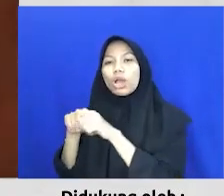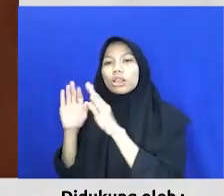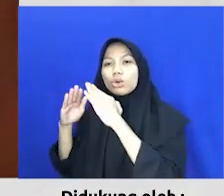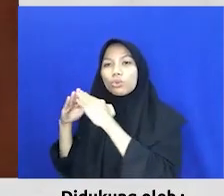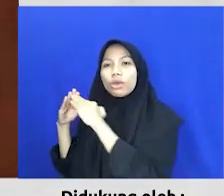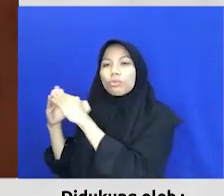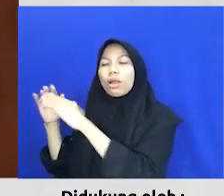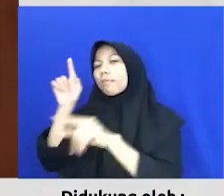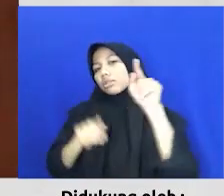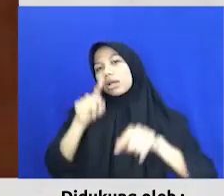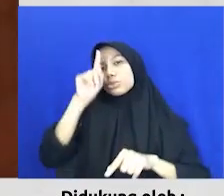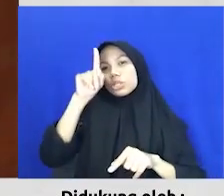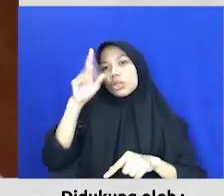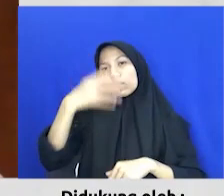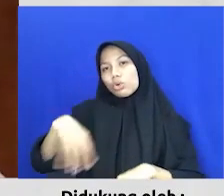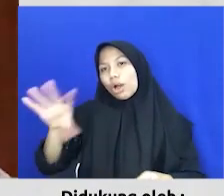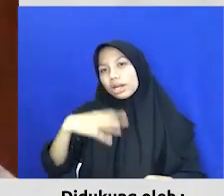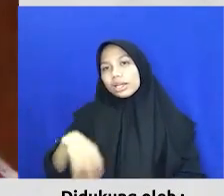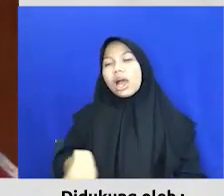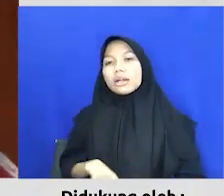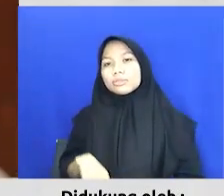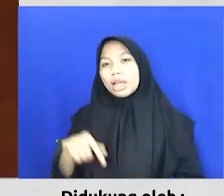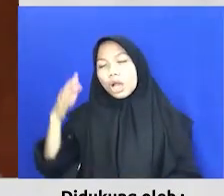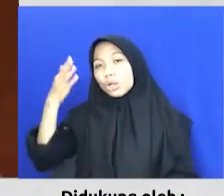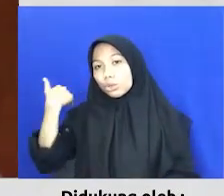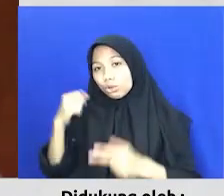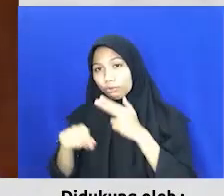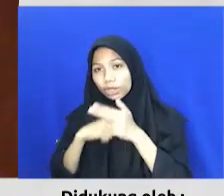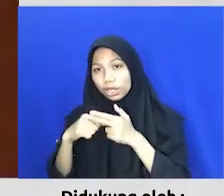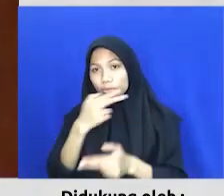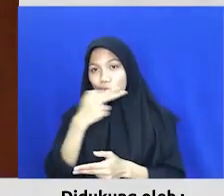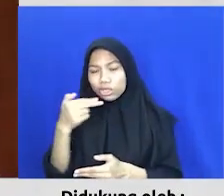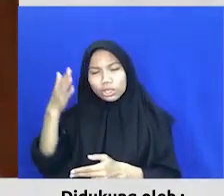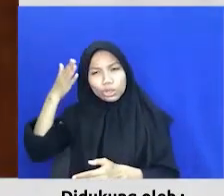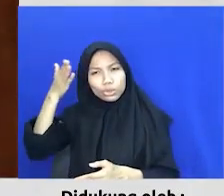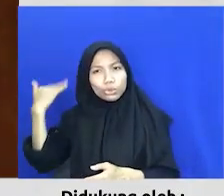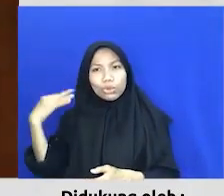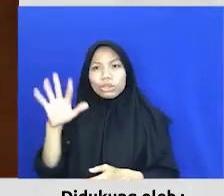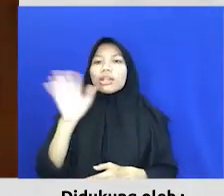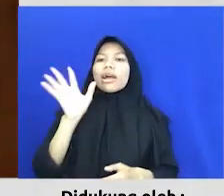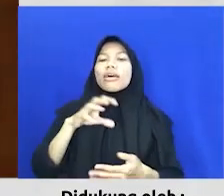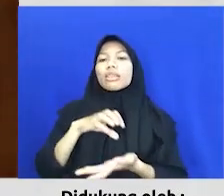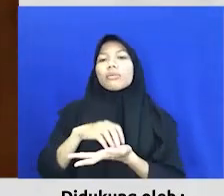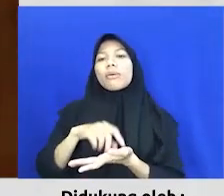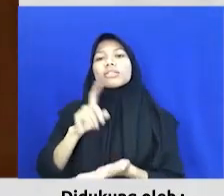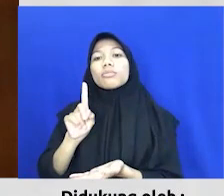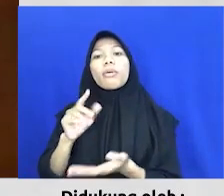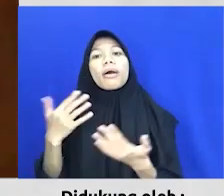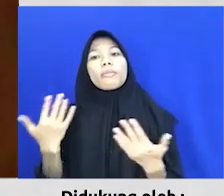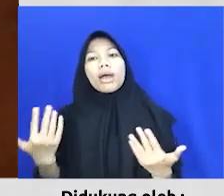atau film-film apa namanya, film-film murahan Indonesia ya kan ya.